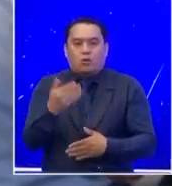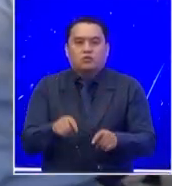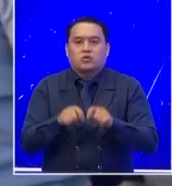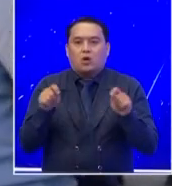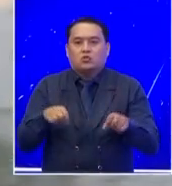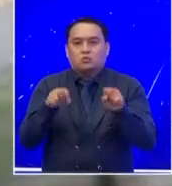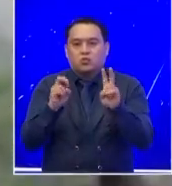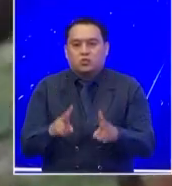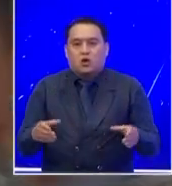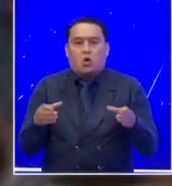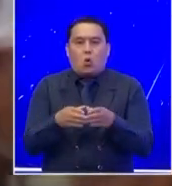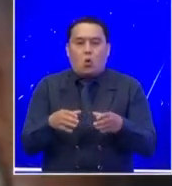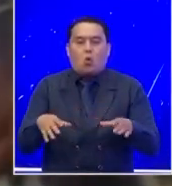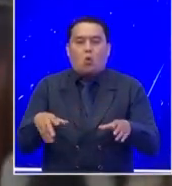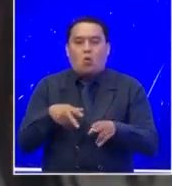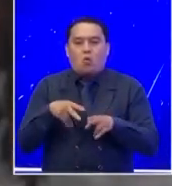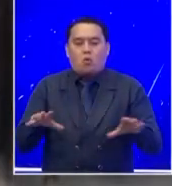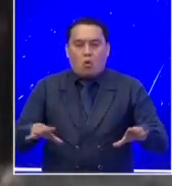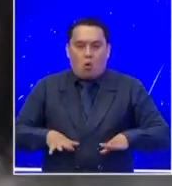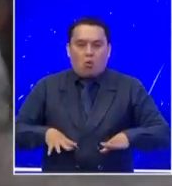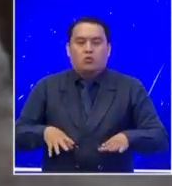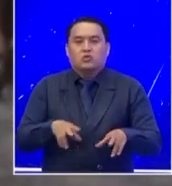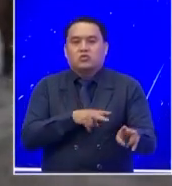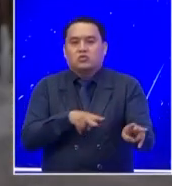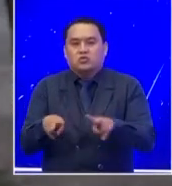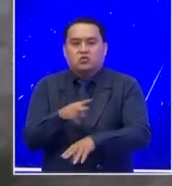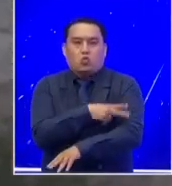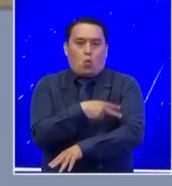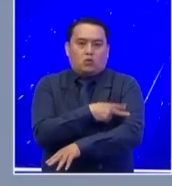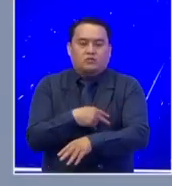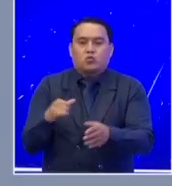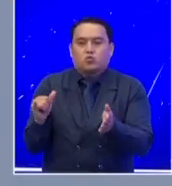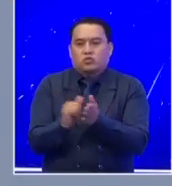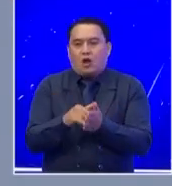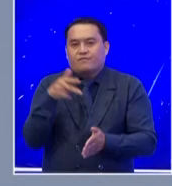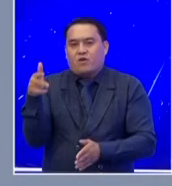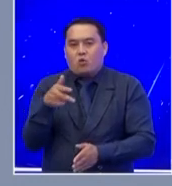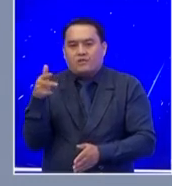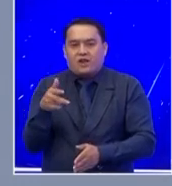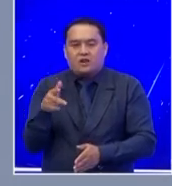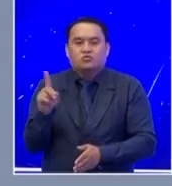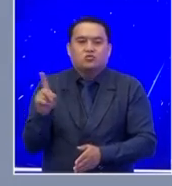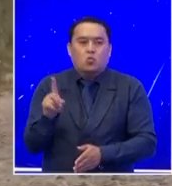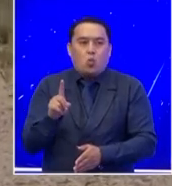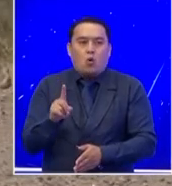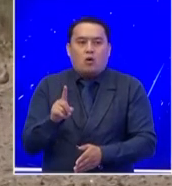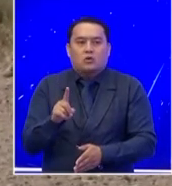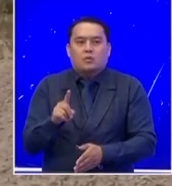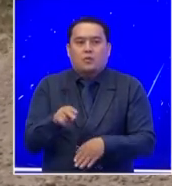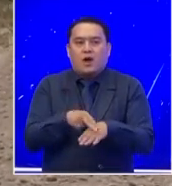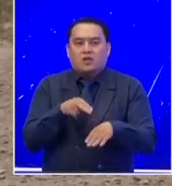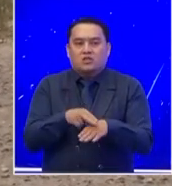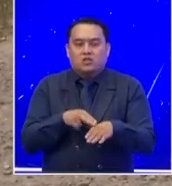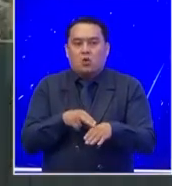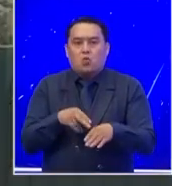создали специальный конный отряд, который каждую ночь заступает на дежурство. Установили здесь и камеры видеонаблюдения. Сервер выведен на участковый